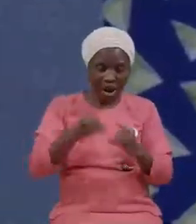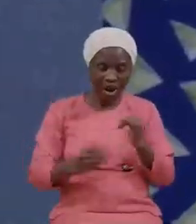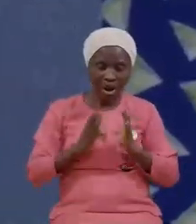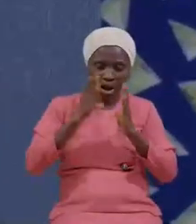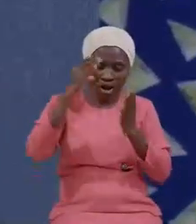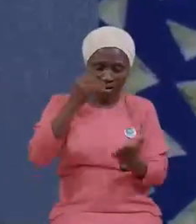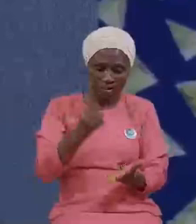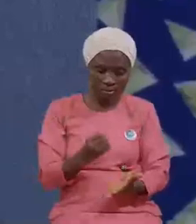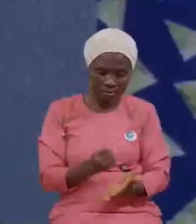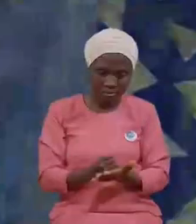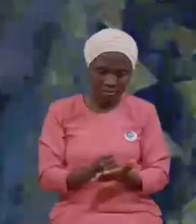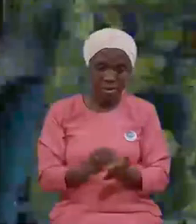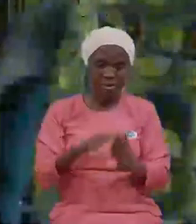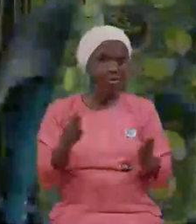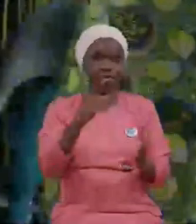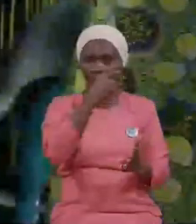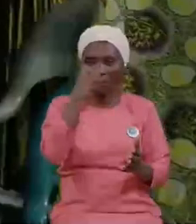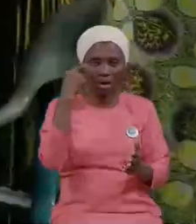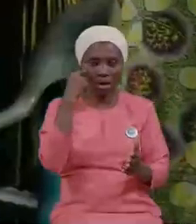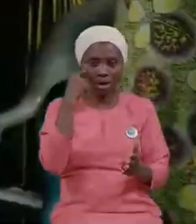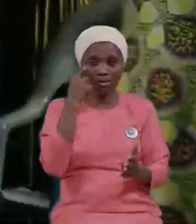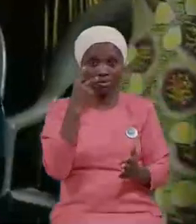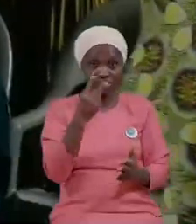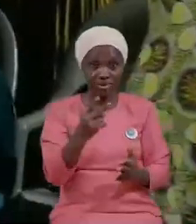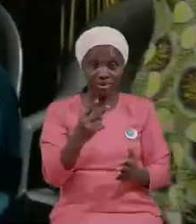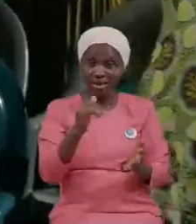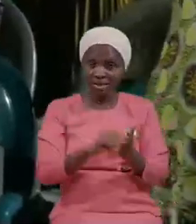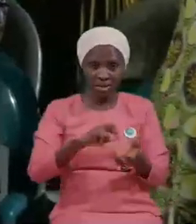tes yeux et tout va disparaître.